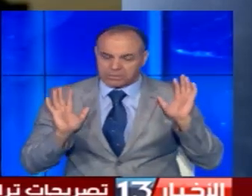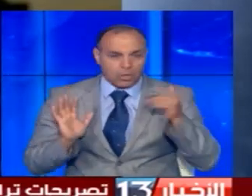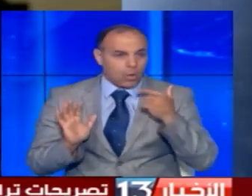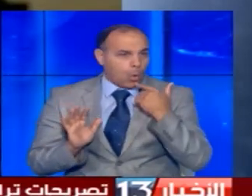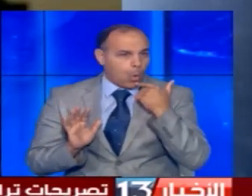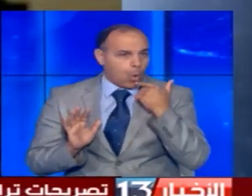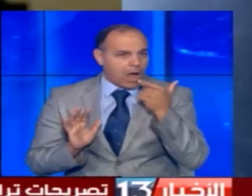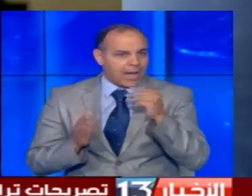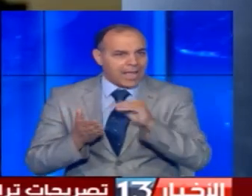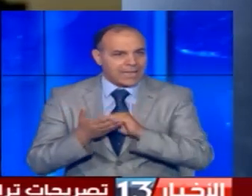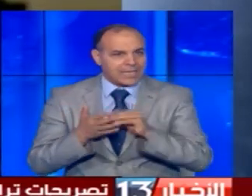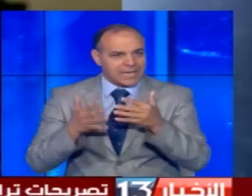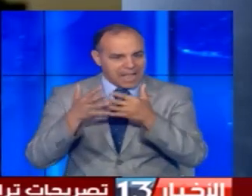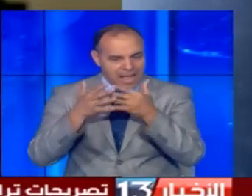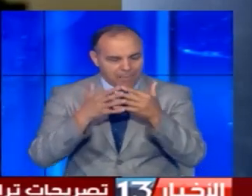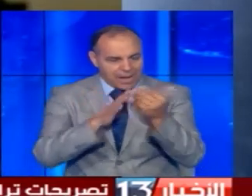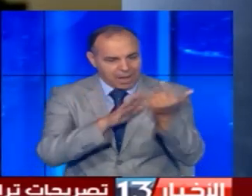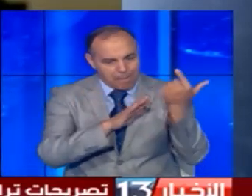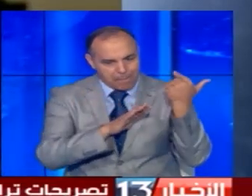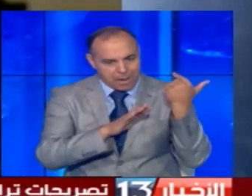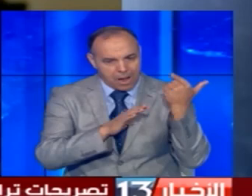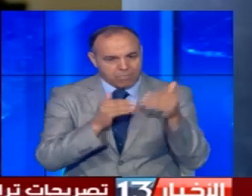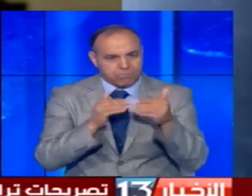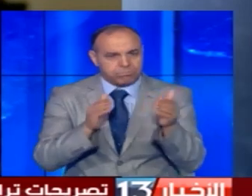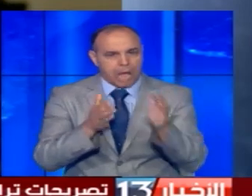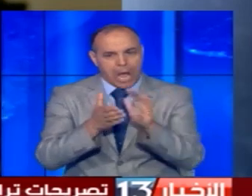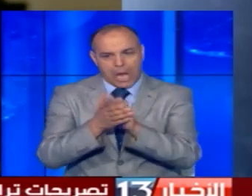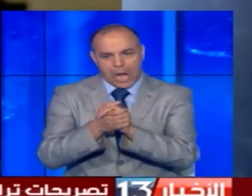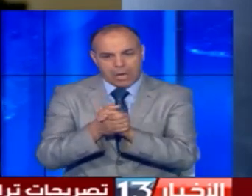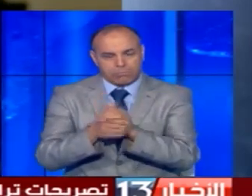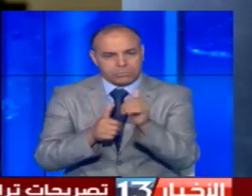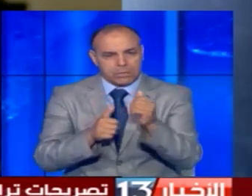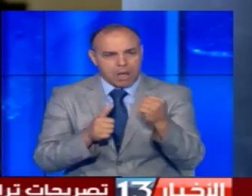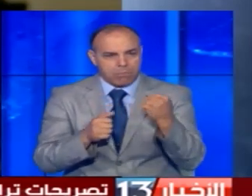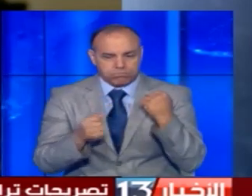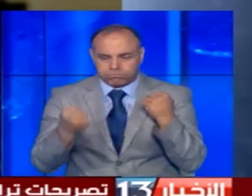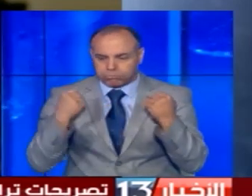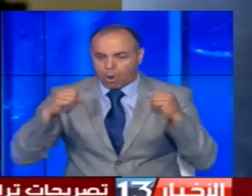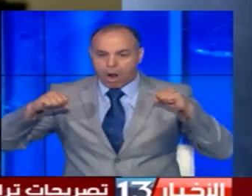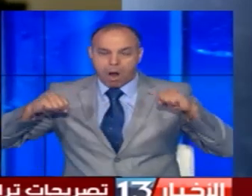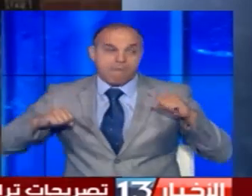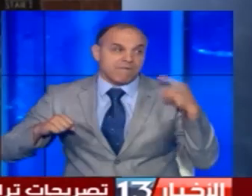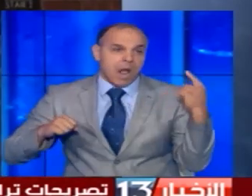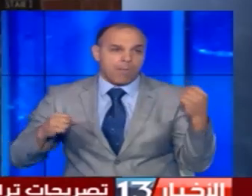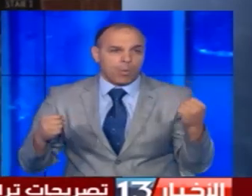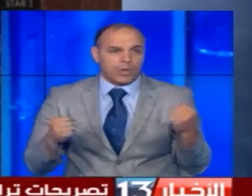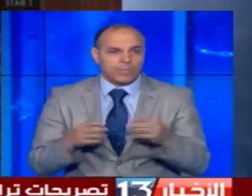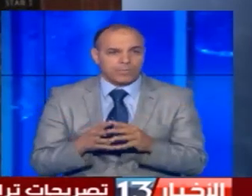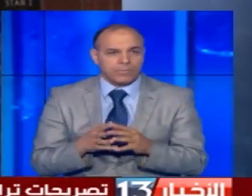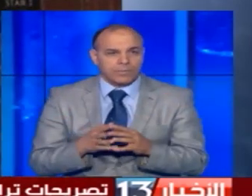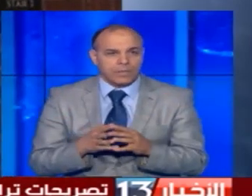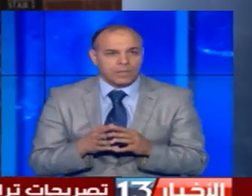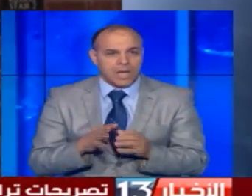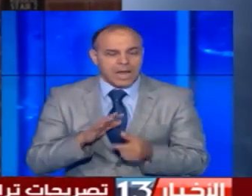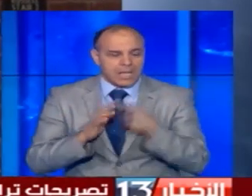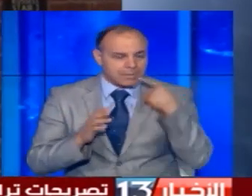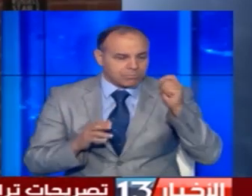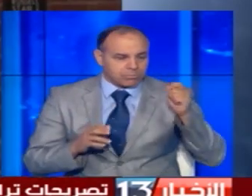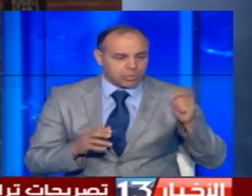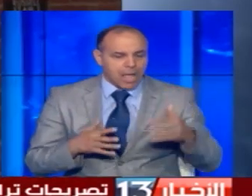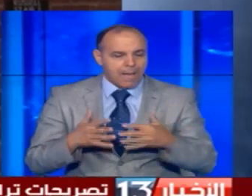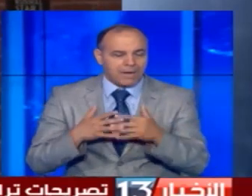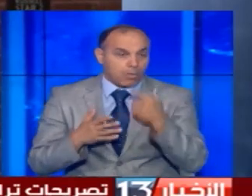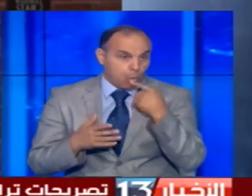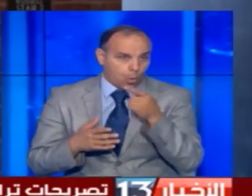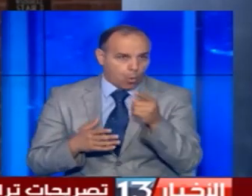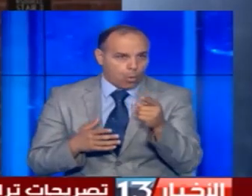على الادارات الامريكيه السابقه في فتور العلاقات بين القوتين العظميين رئيس مجلس النواب الامريكي بول